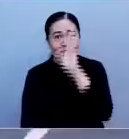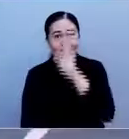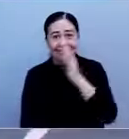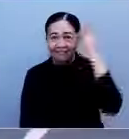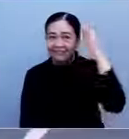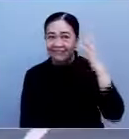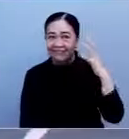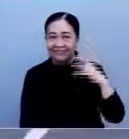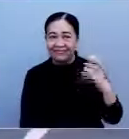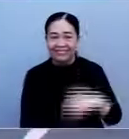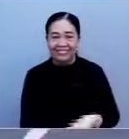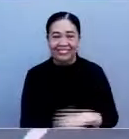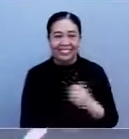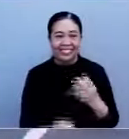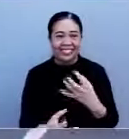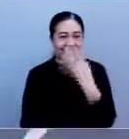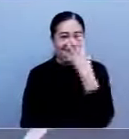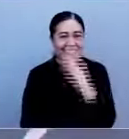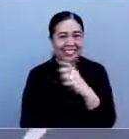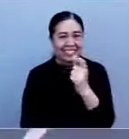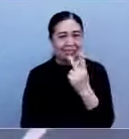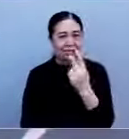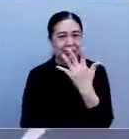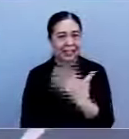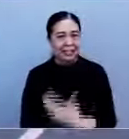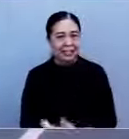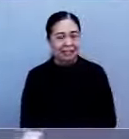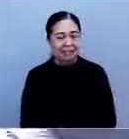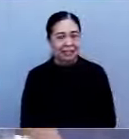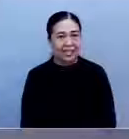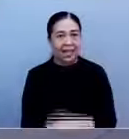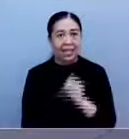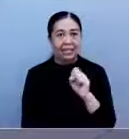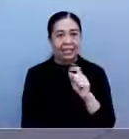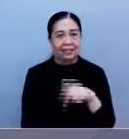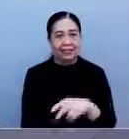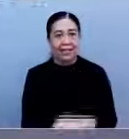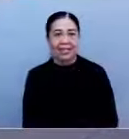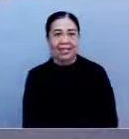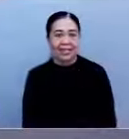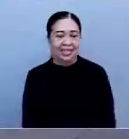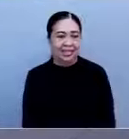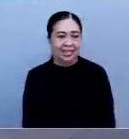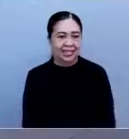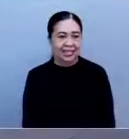Hoy, maraming magagalit dito sa TV5. Si Steven.